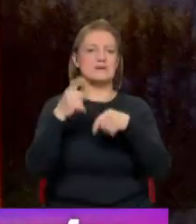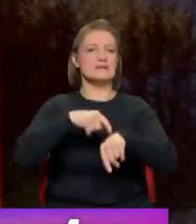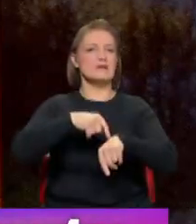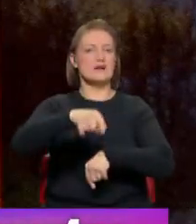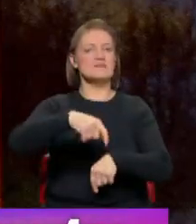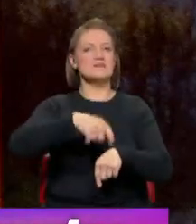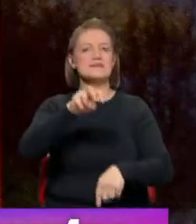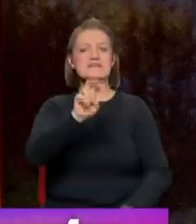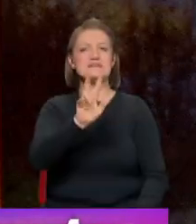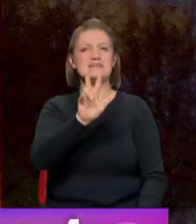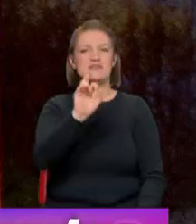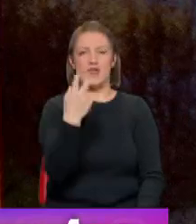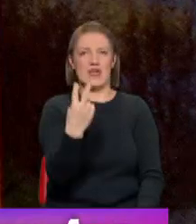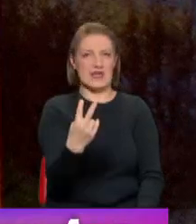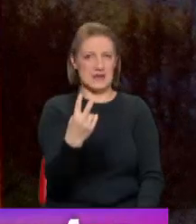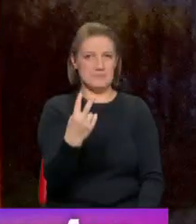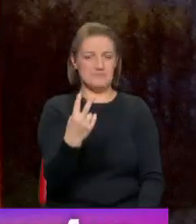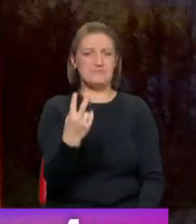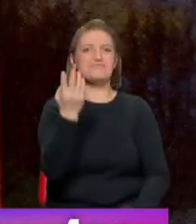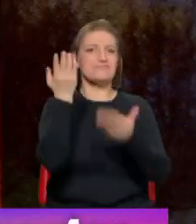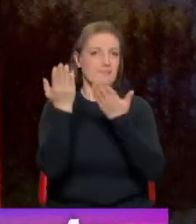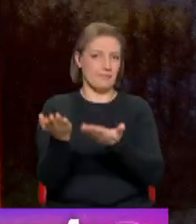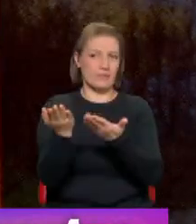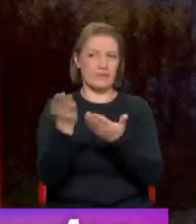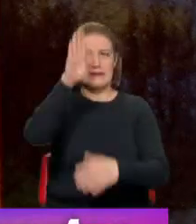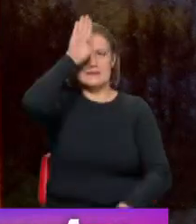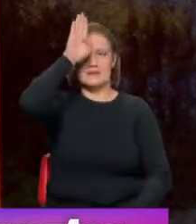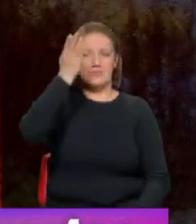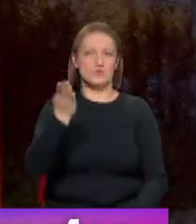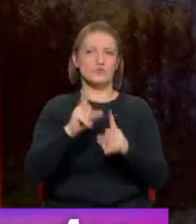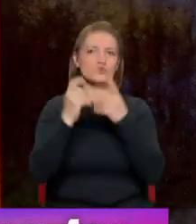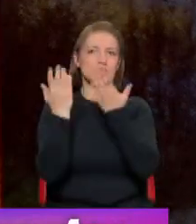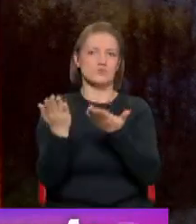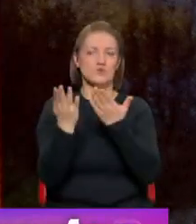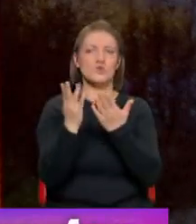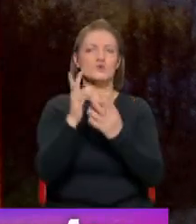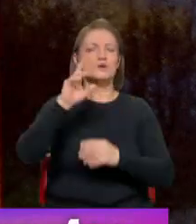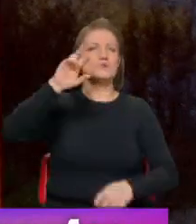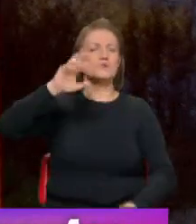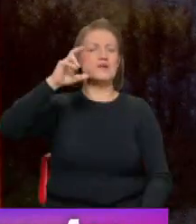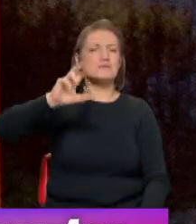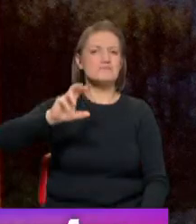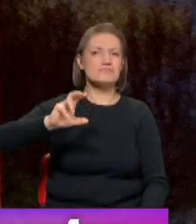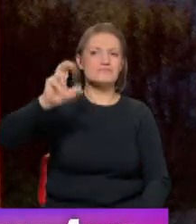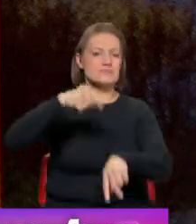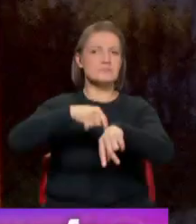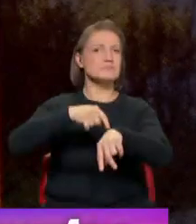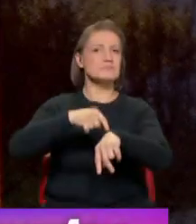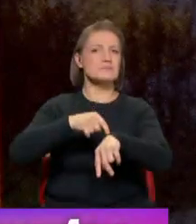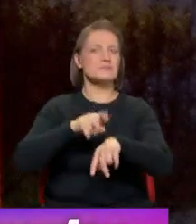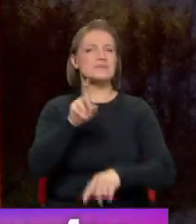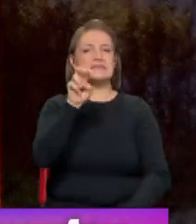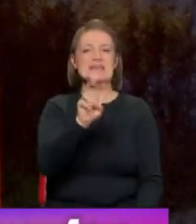Saatler 8.02'yi gösterirken işte İstanbul'da durum bu. Peki gün doğumu kaç görünüyor? Gün